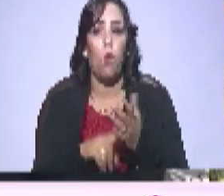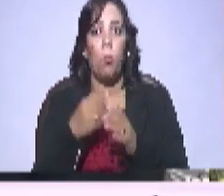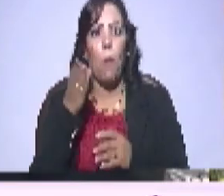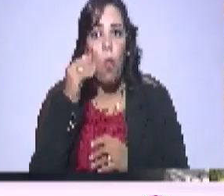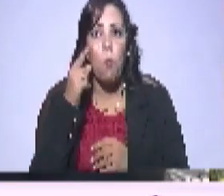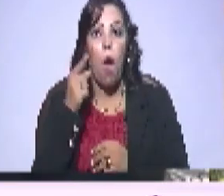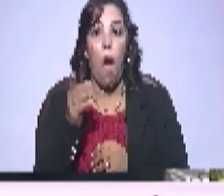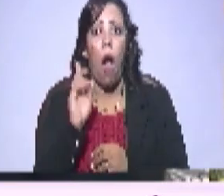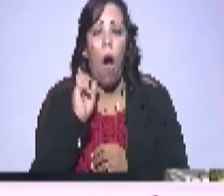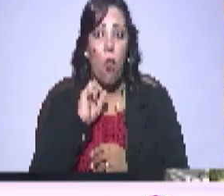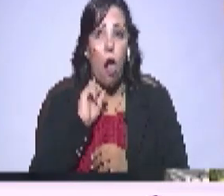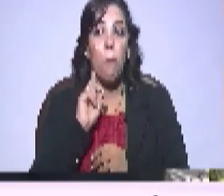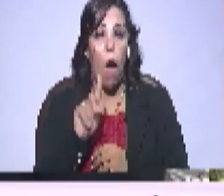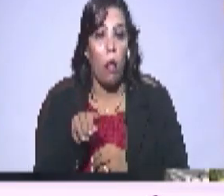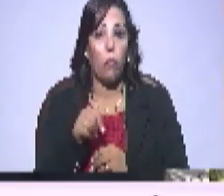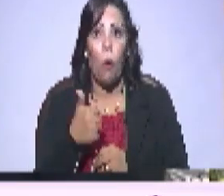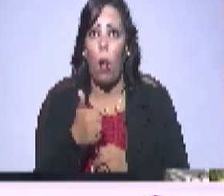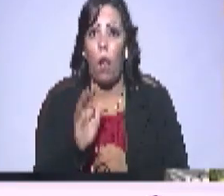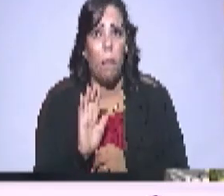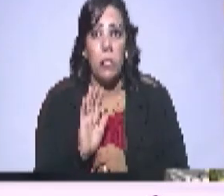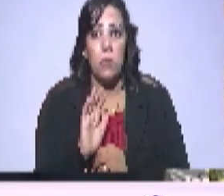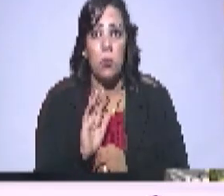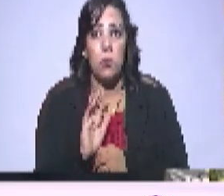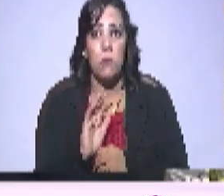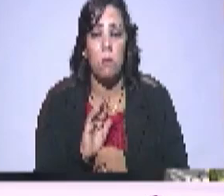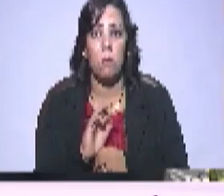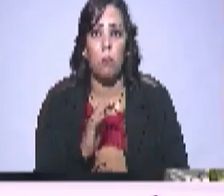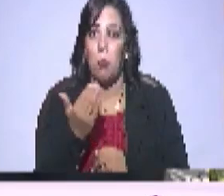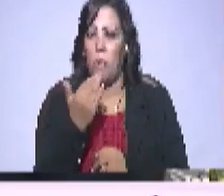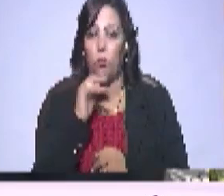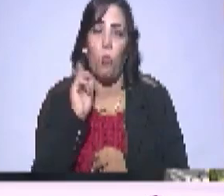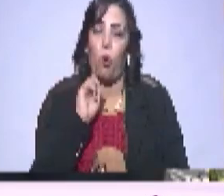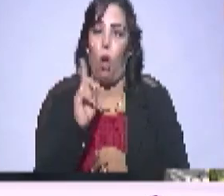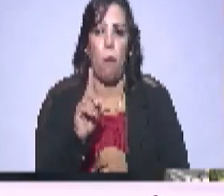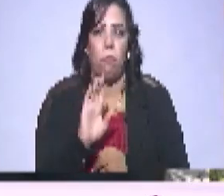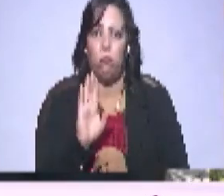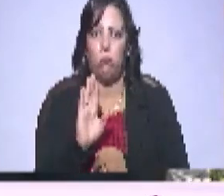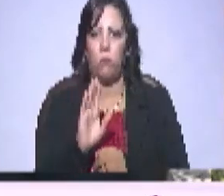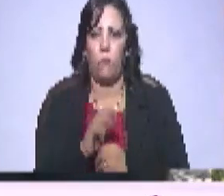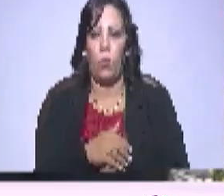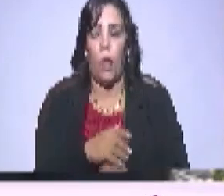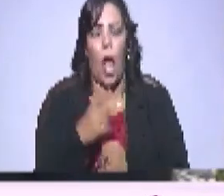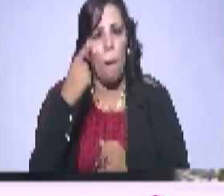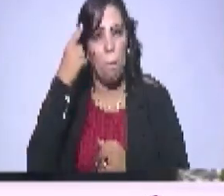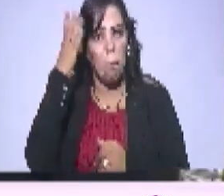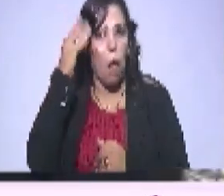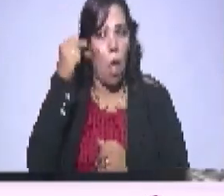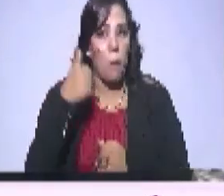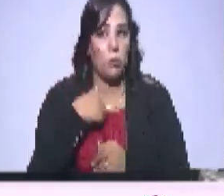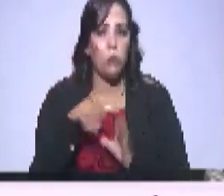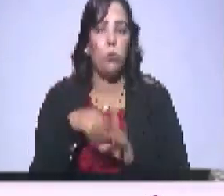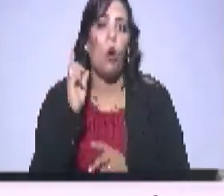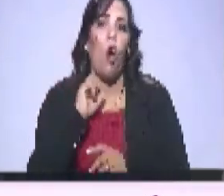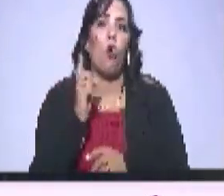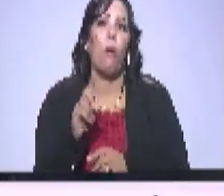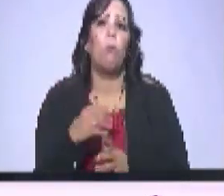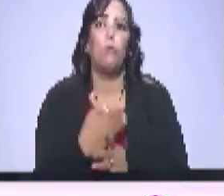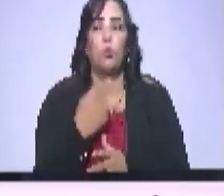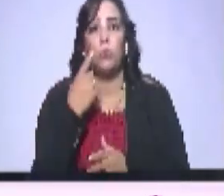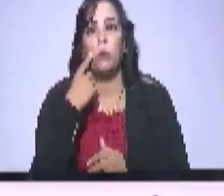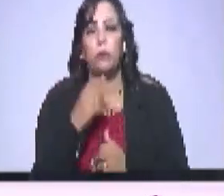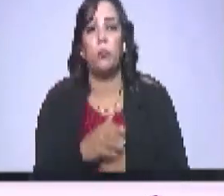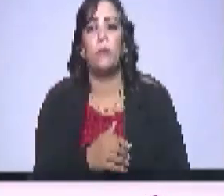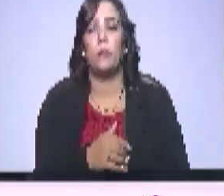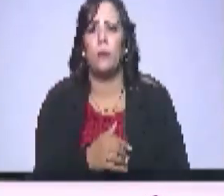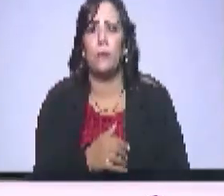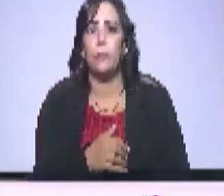على عشان استفيد، هل حرام ولا مش حرام؟ لا مش حرام يا فندم. على حد معلوماتي حرام، فصغيره حرام